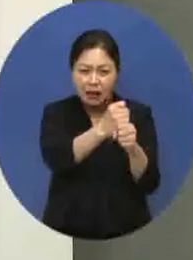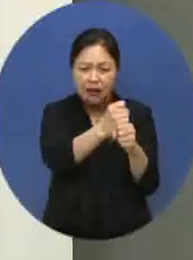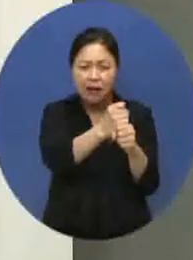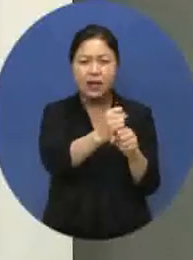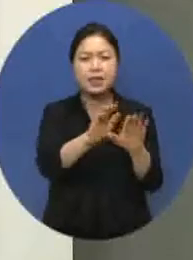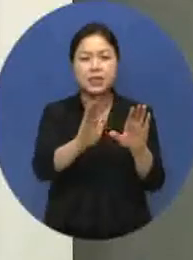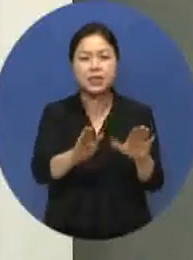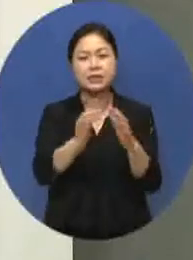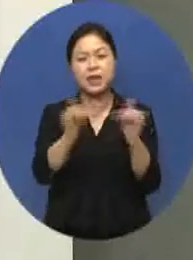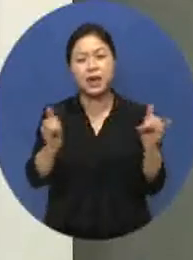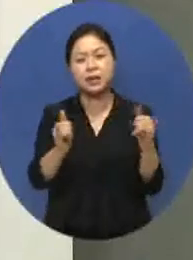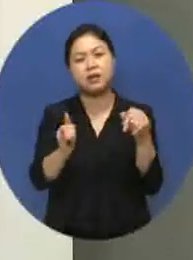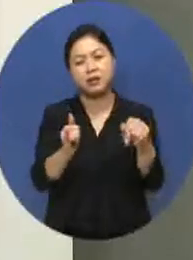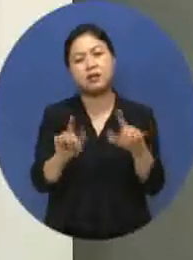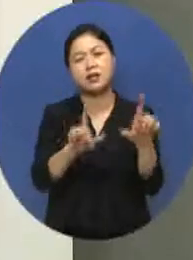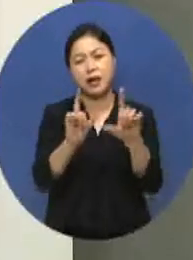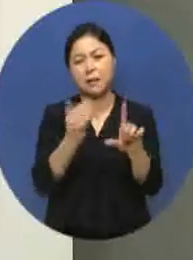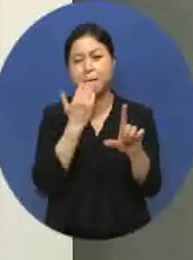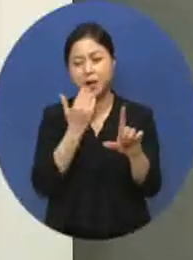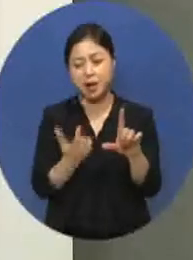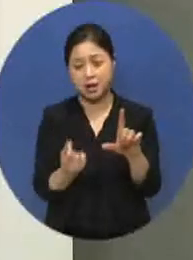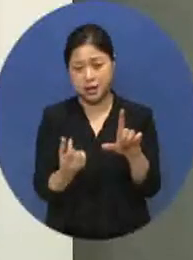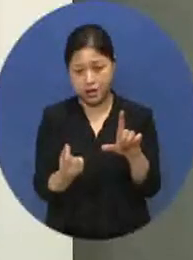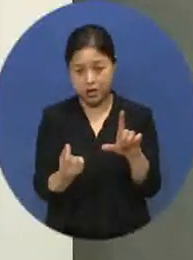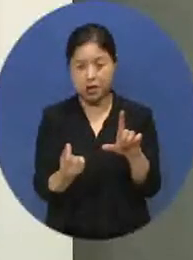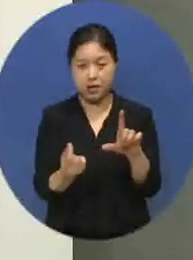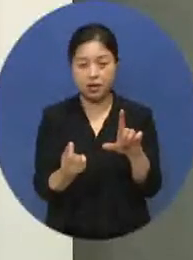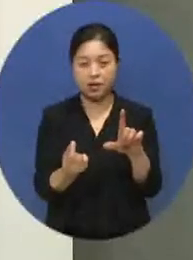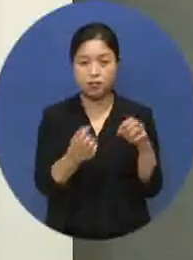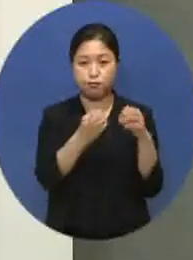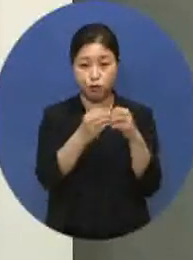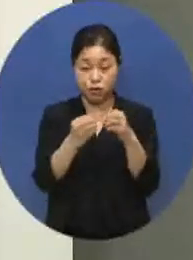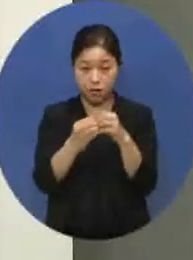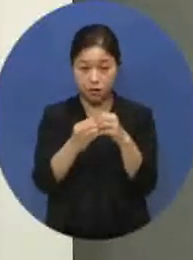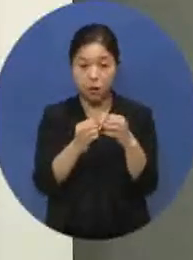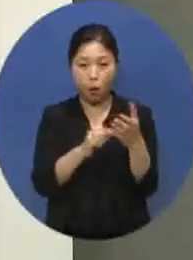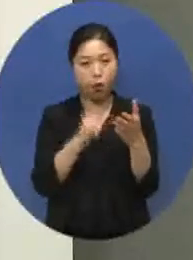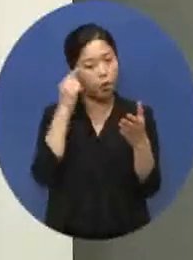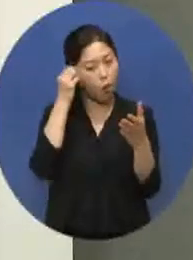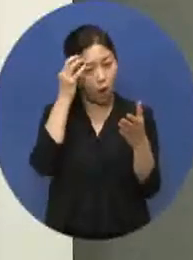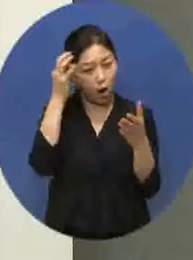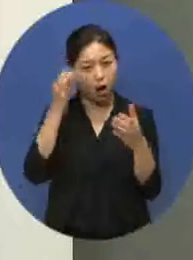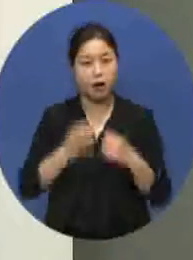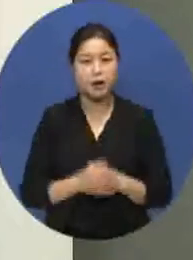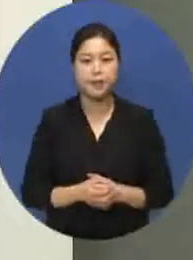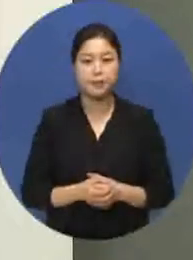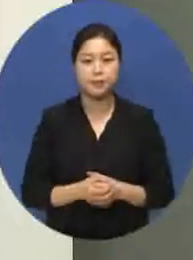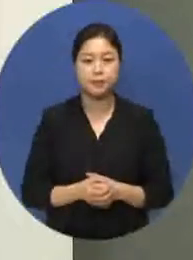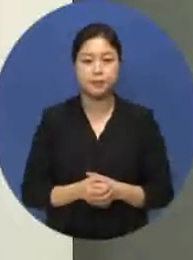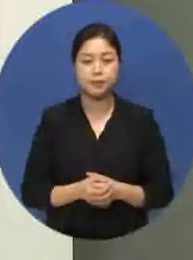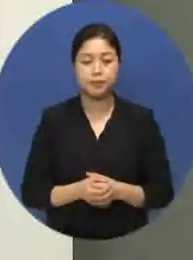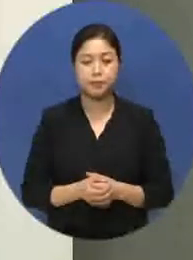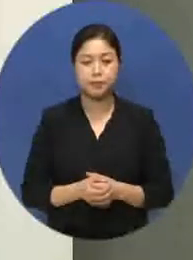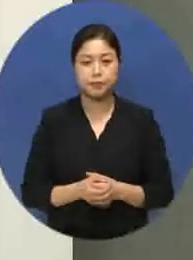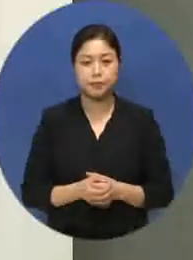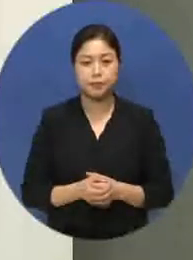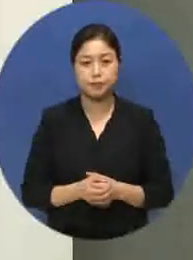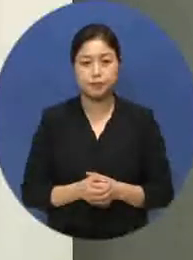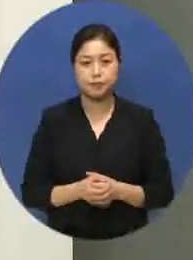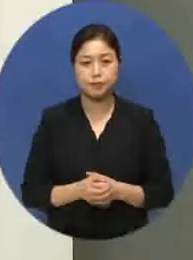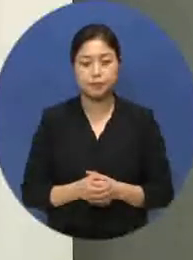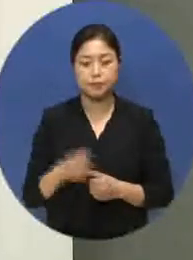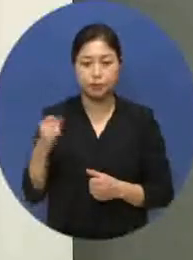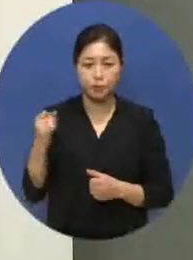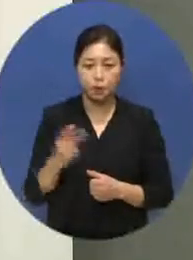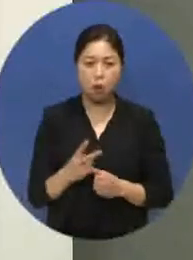오늘의 인류가 살 수가 있었다. 이런 글이 생각이 납니다. 또 무서운